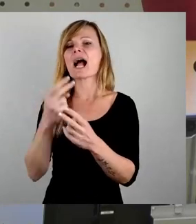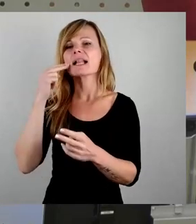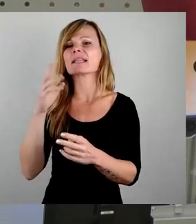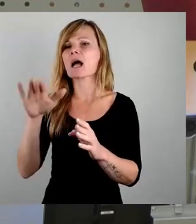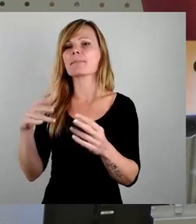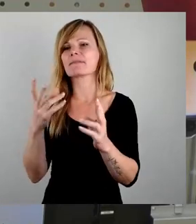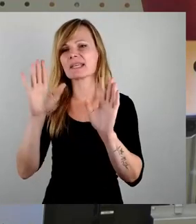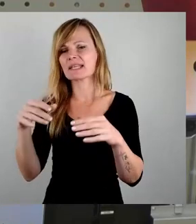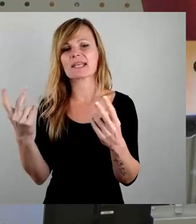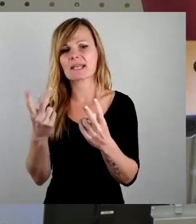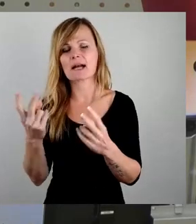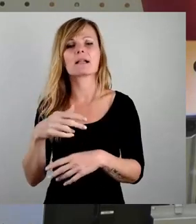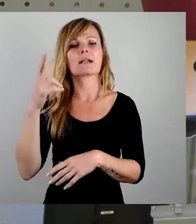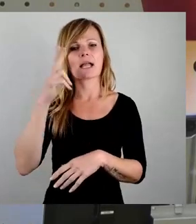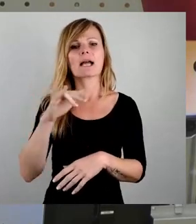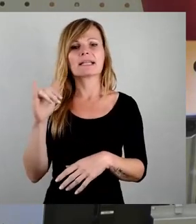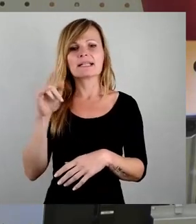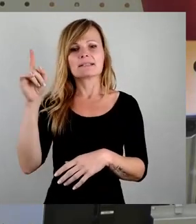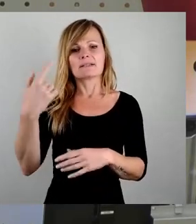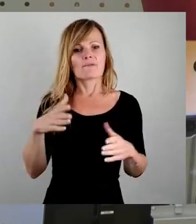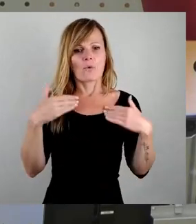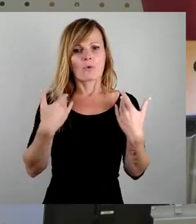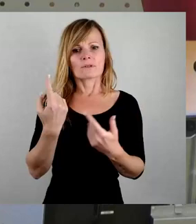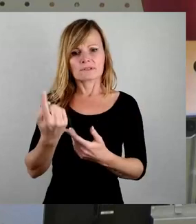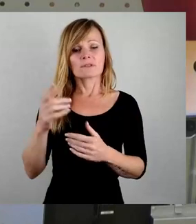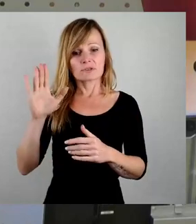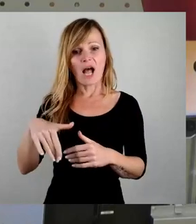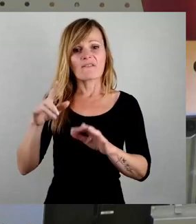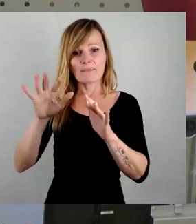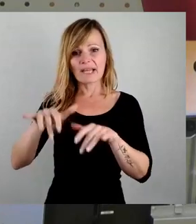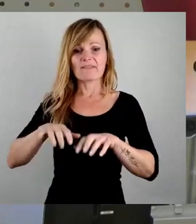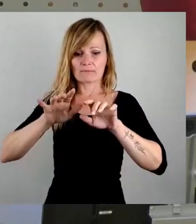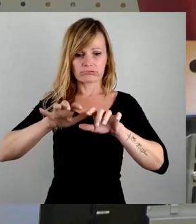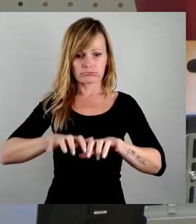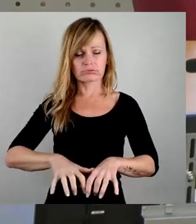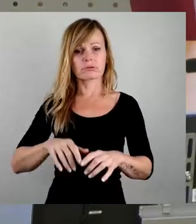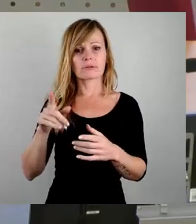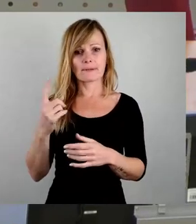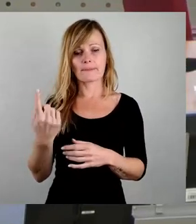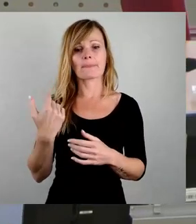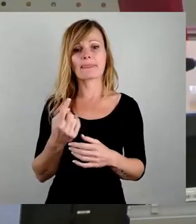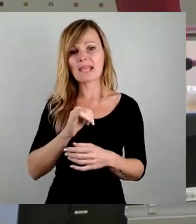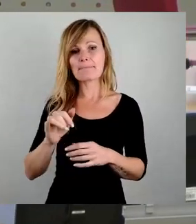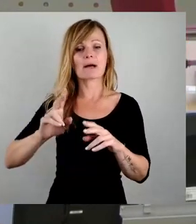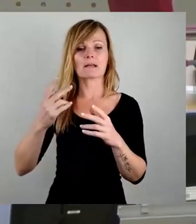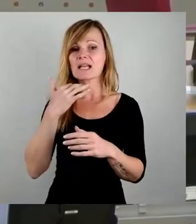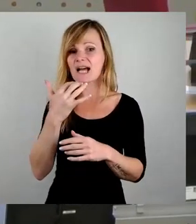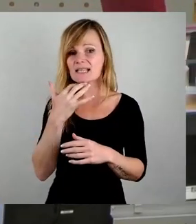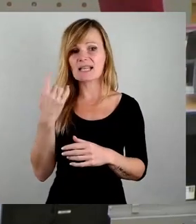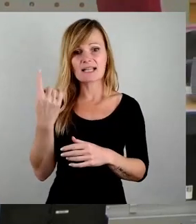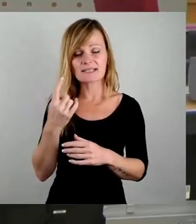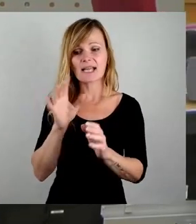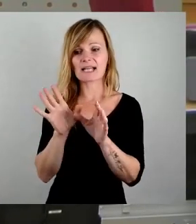ist ja egal. Der Herr Ehlen wird sich freuen, dass er den Brief schreiben soll. Der berichtet jedes Mal, dass er in den Gremien